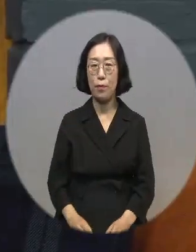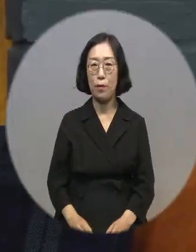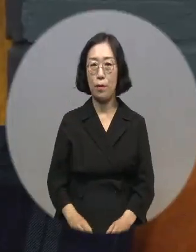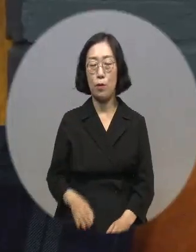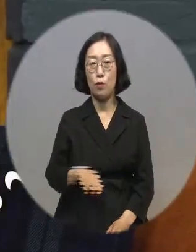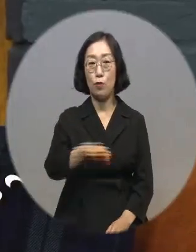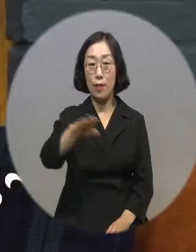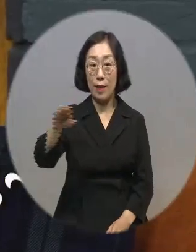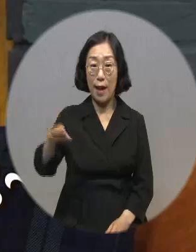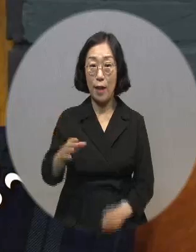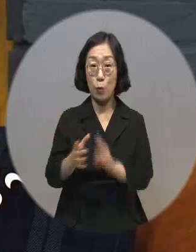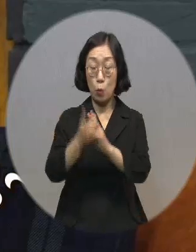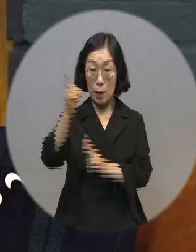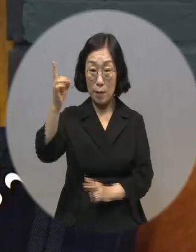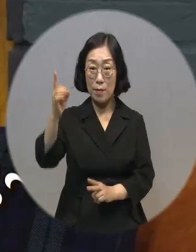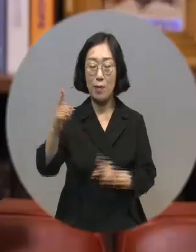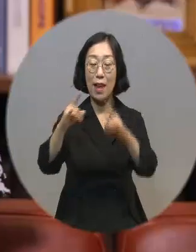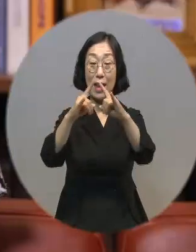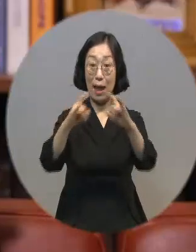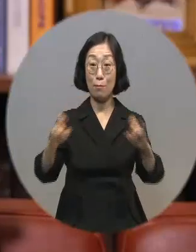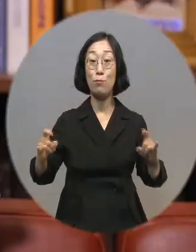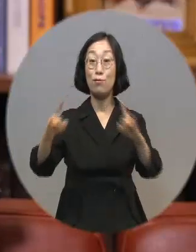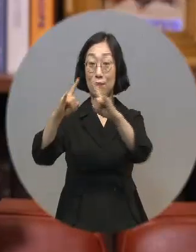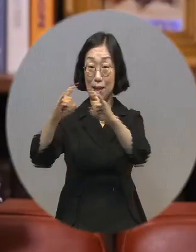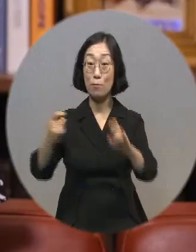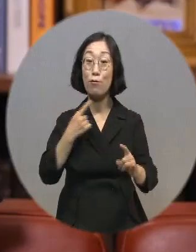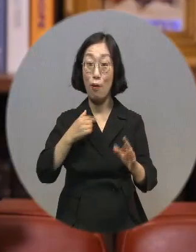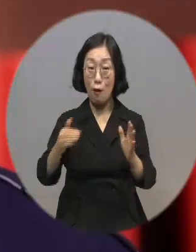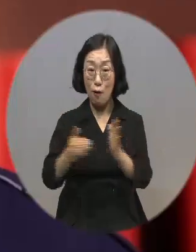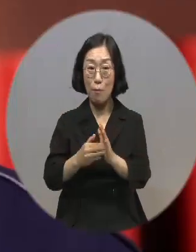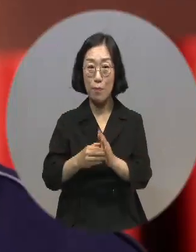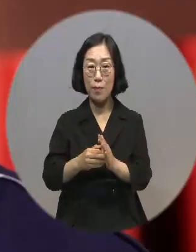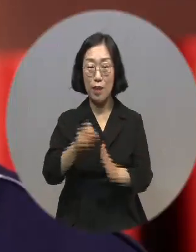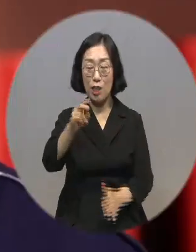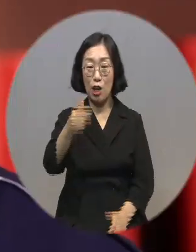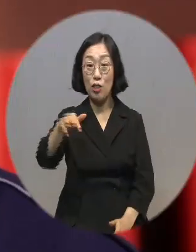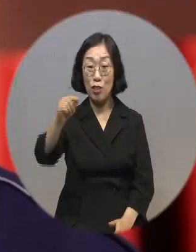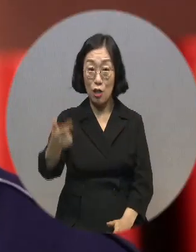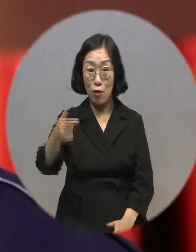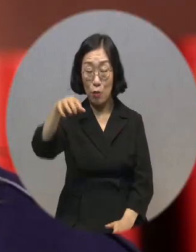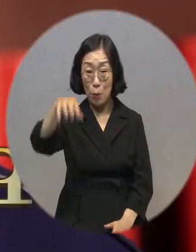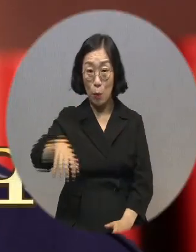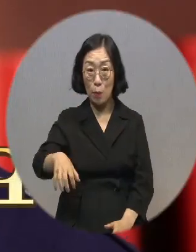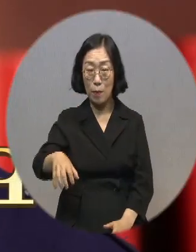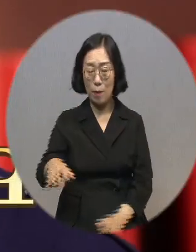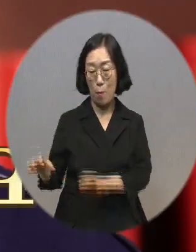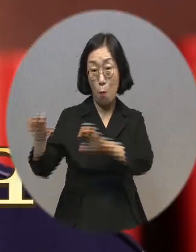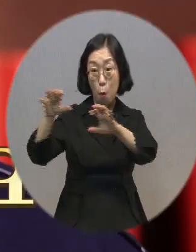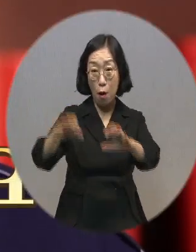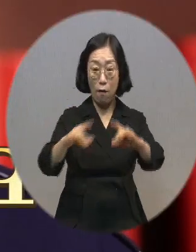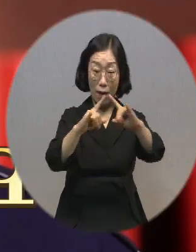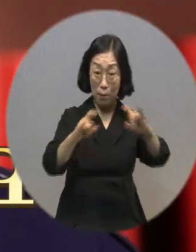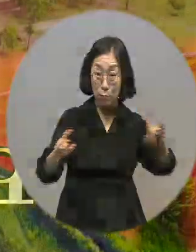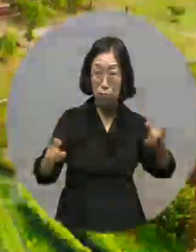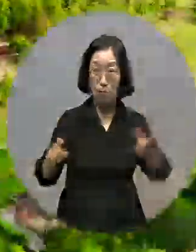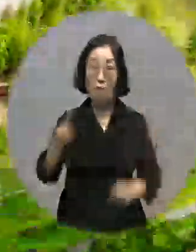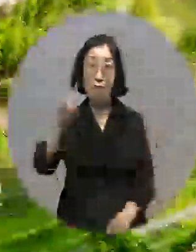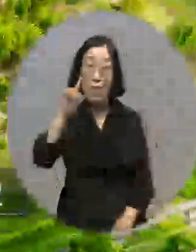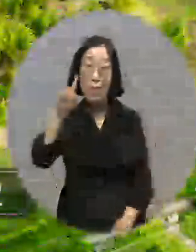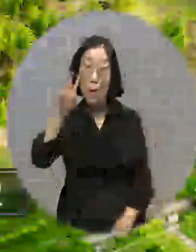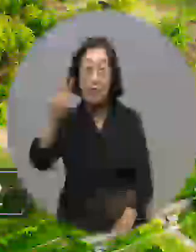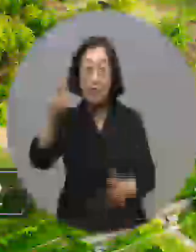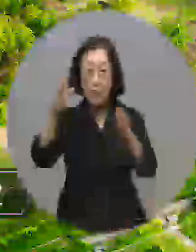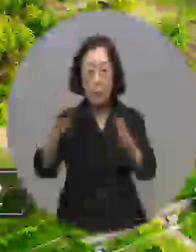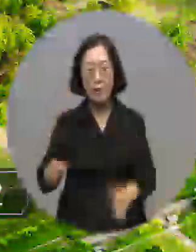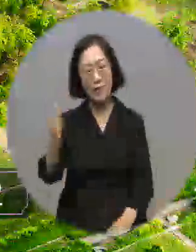저희가 그때 통일부 캠프를 했었거든요. 오. 연천에 진짜 솔직히 너무 재밌었거든요. 거기서 1박 2일로